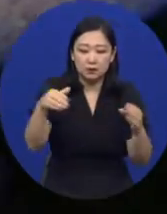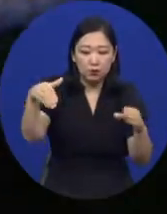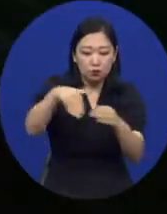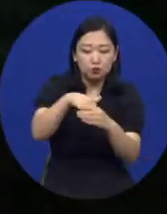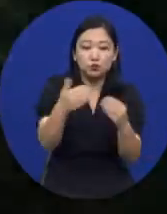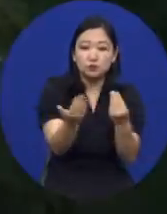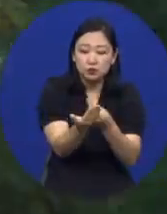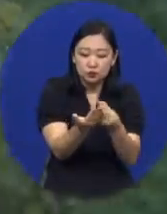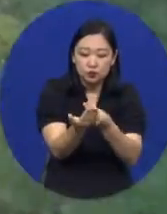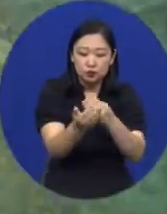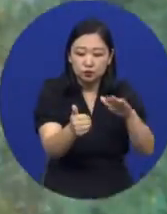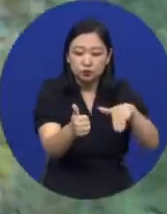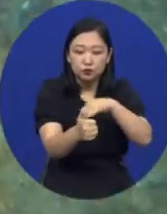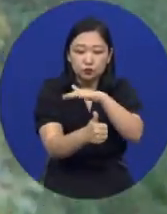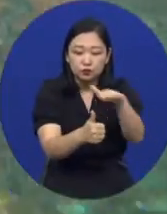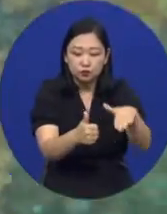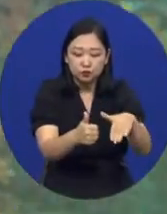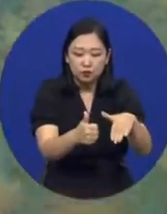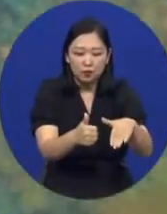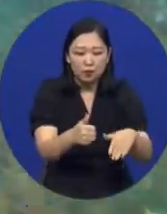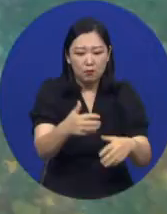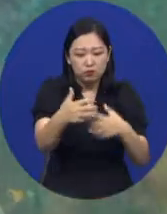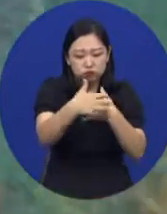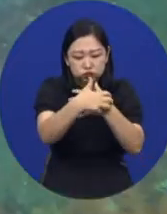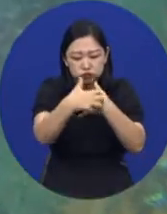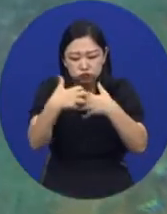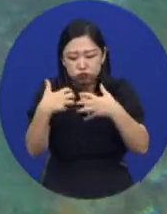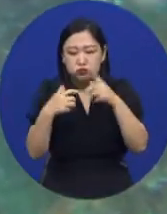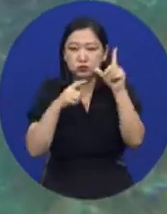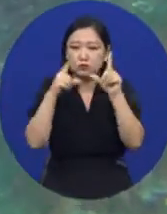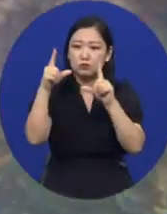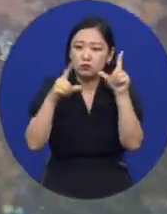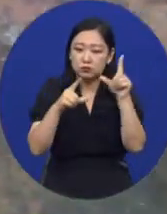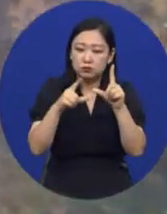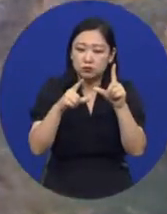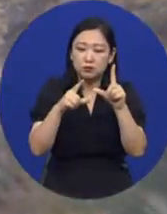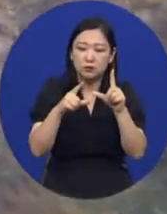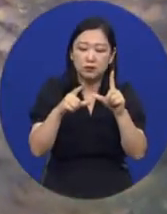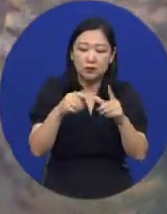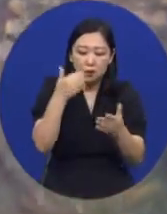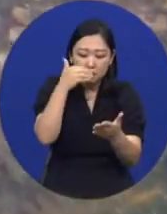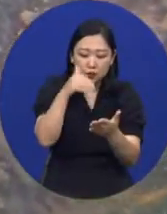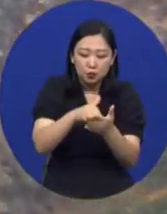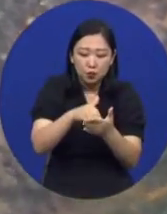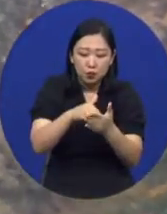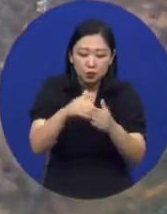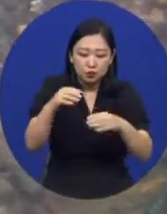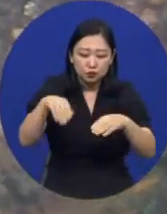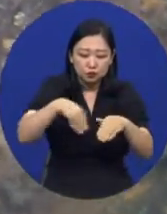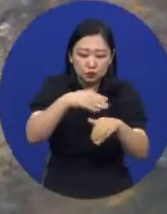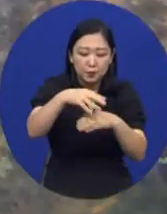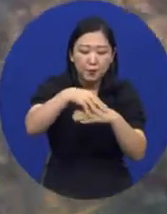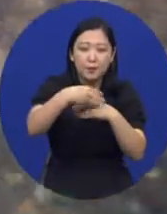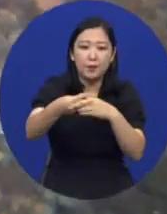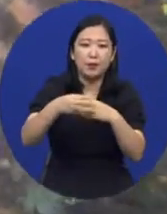수심 20m 암벽에 군데군데 무언가에 긁힌 듯한 흔적이 남아있고 암석 표면은 떨어져 나가